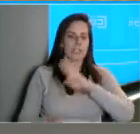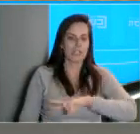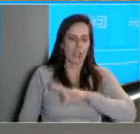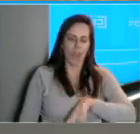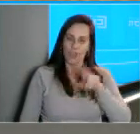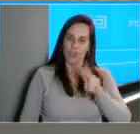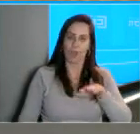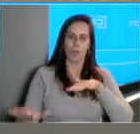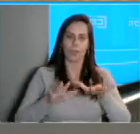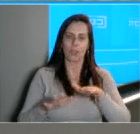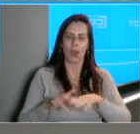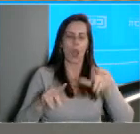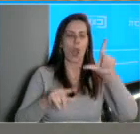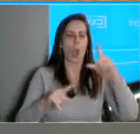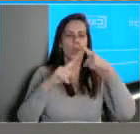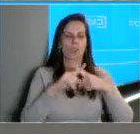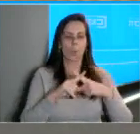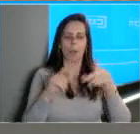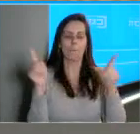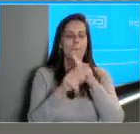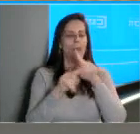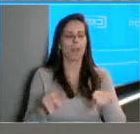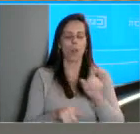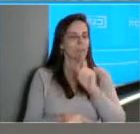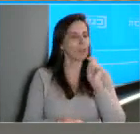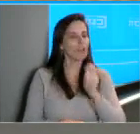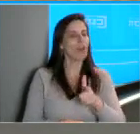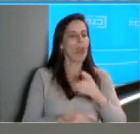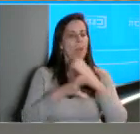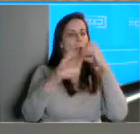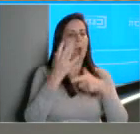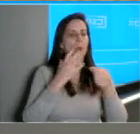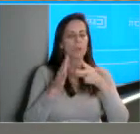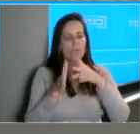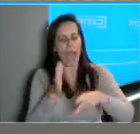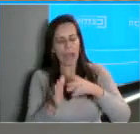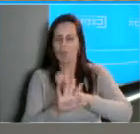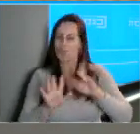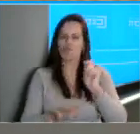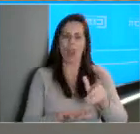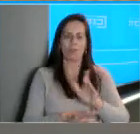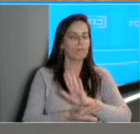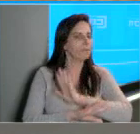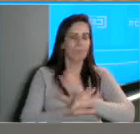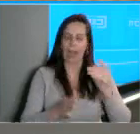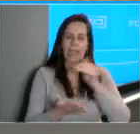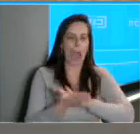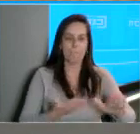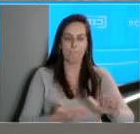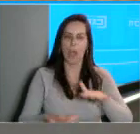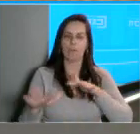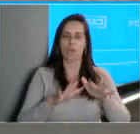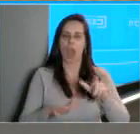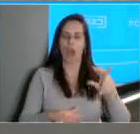בעולם, ממשלת לוקסמבורג ביטלה את הצורך בתשלום לנסיעות ברכבות החשמליות והאוטובוסים.